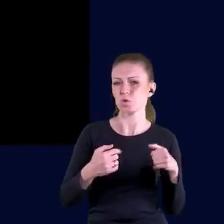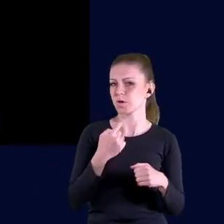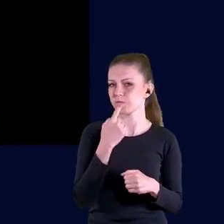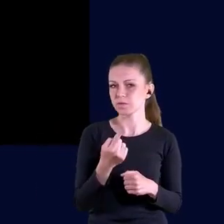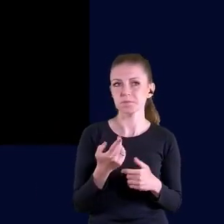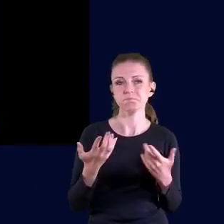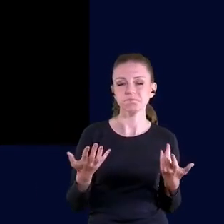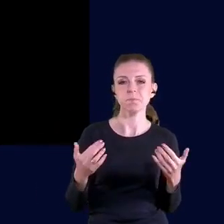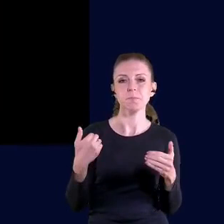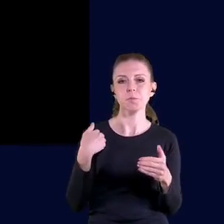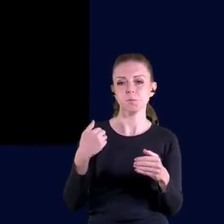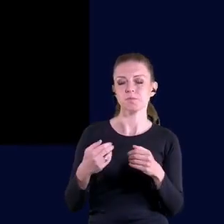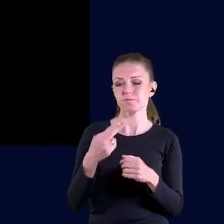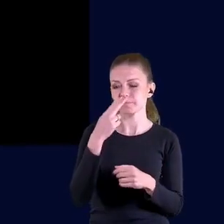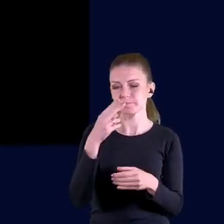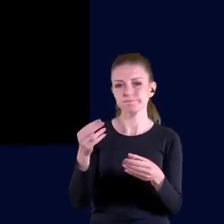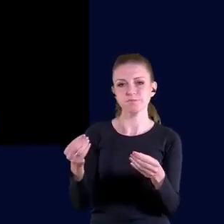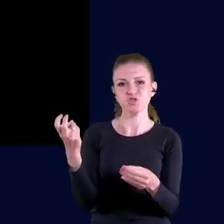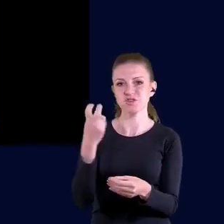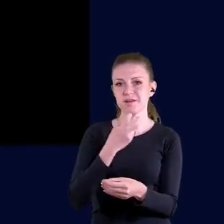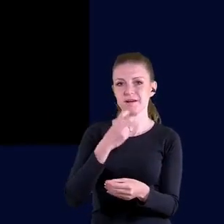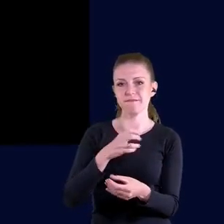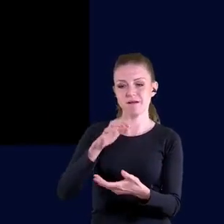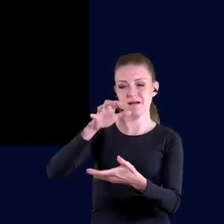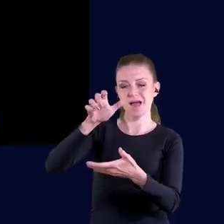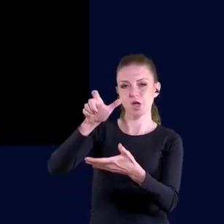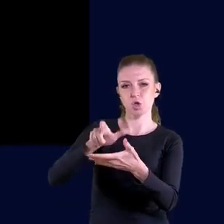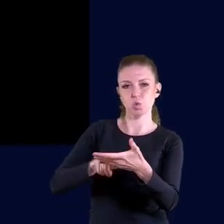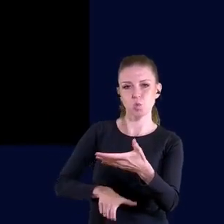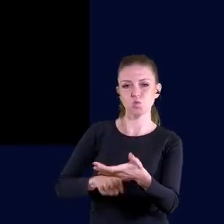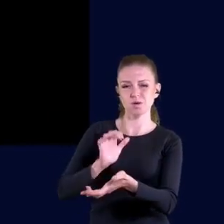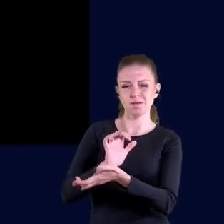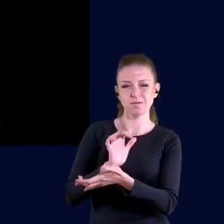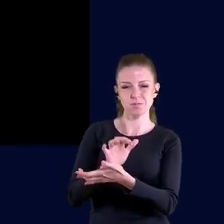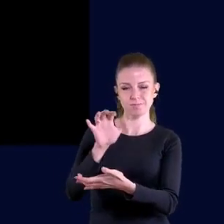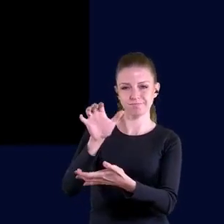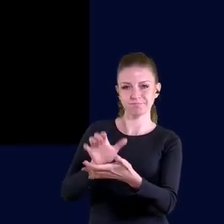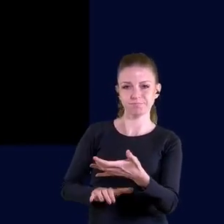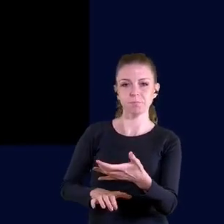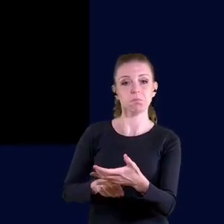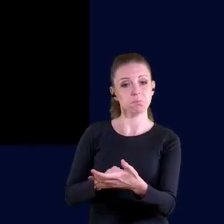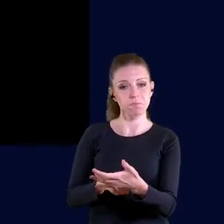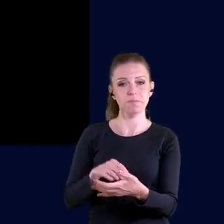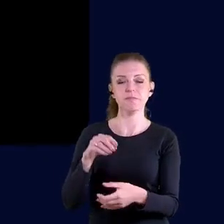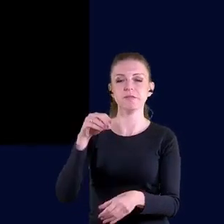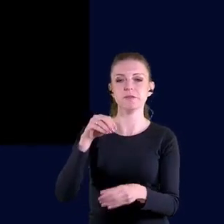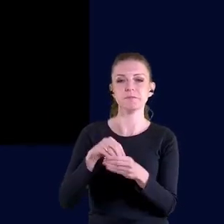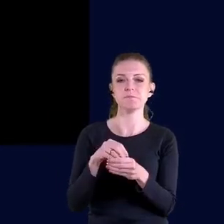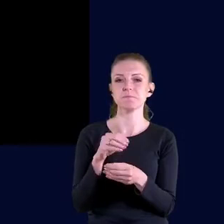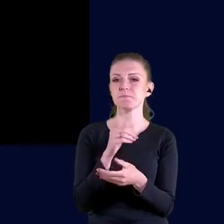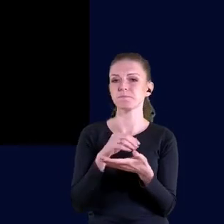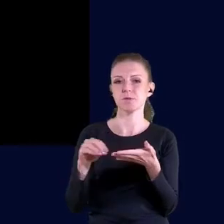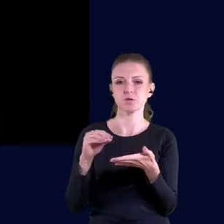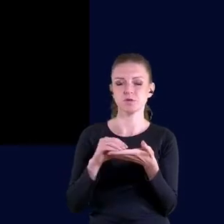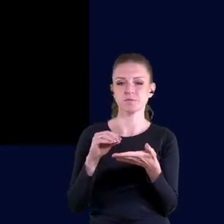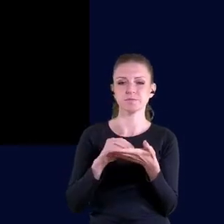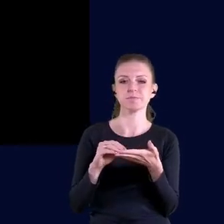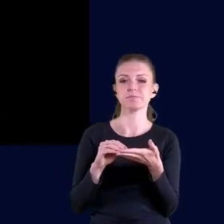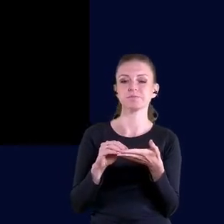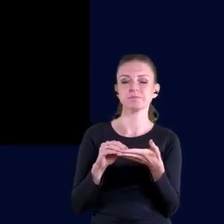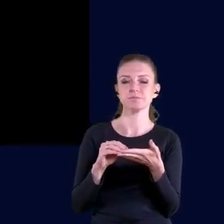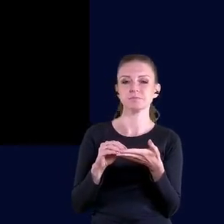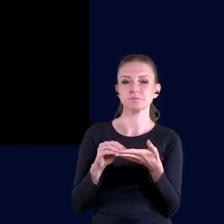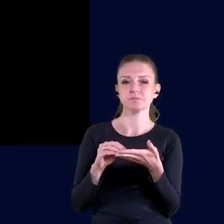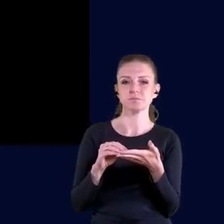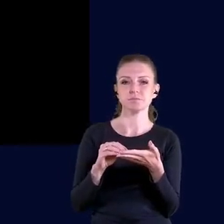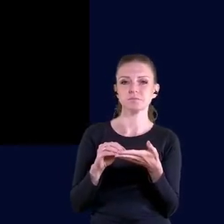powiedzieć że UK się taki ciekawy artykuł scientometrics w tym roku który zastosował w